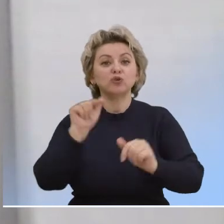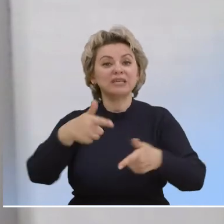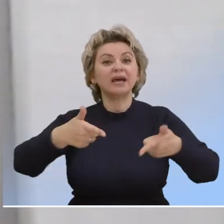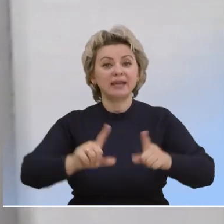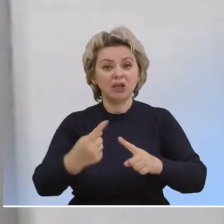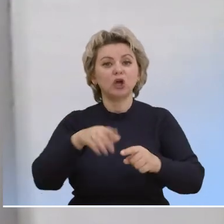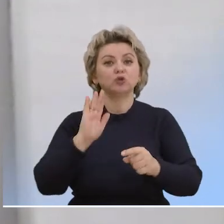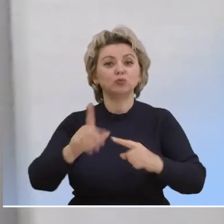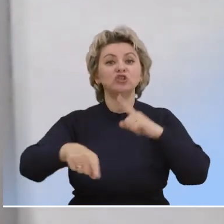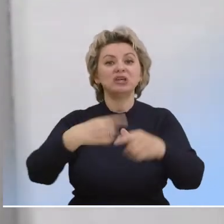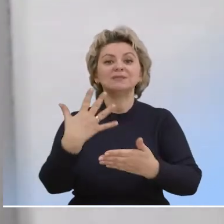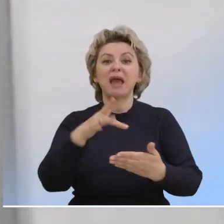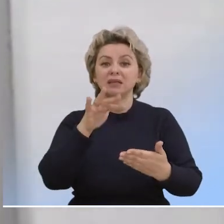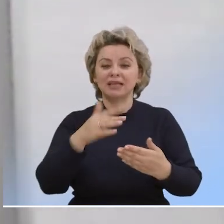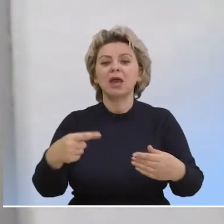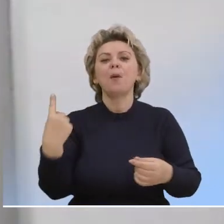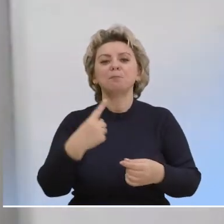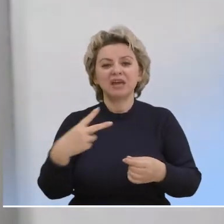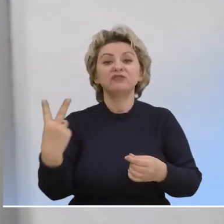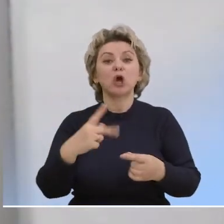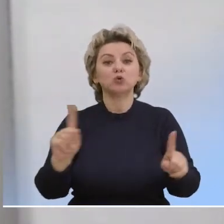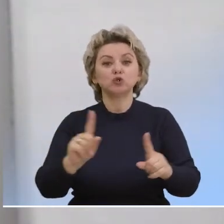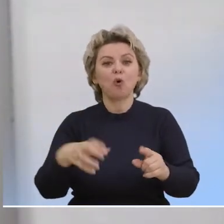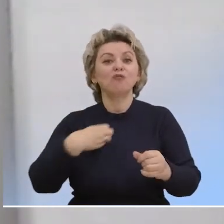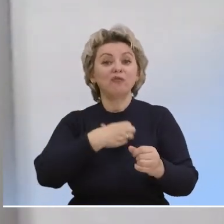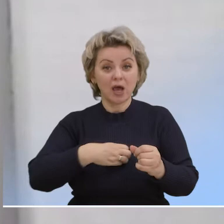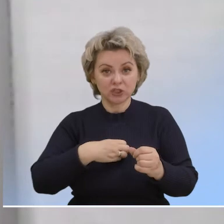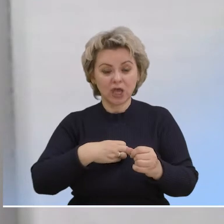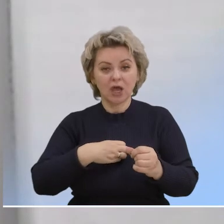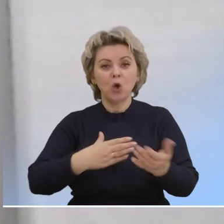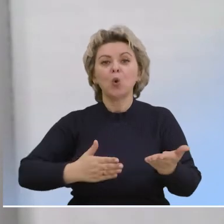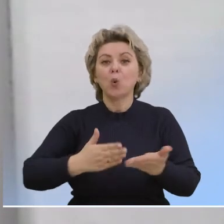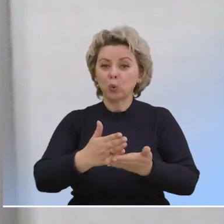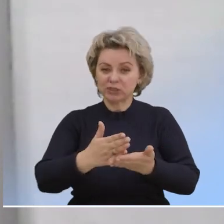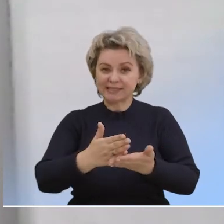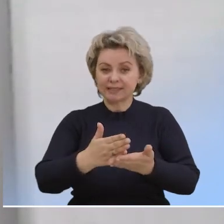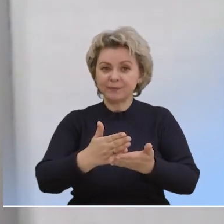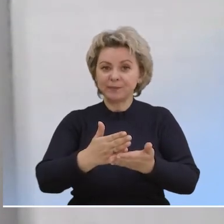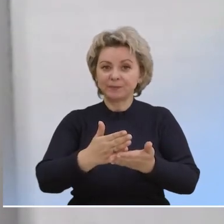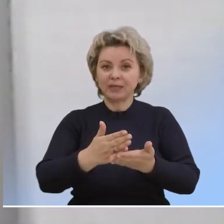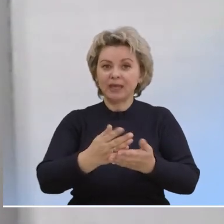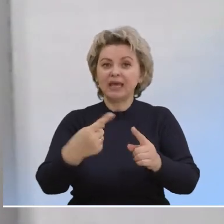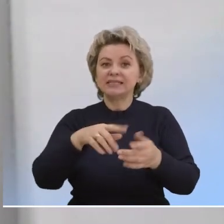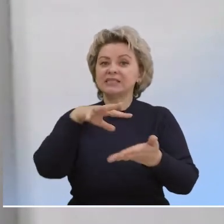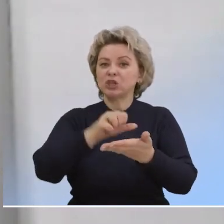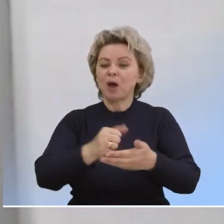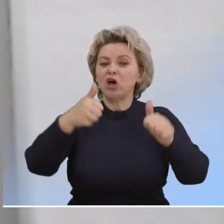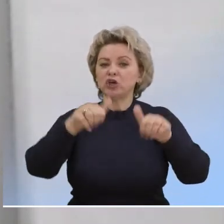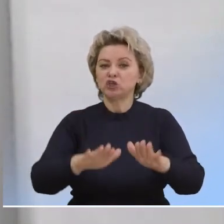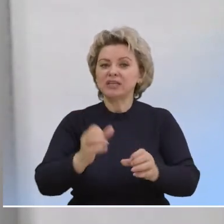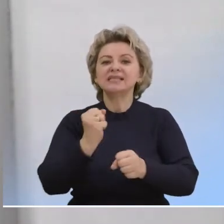тех реалий, которые будут через 5 лет. Это первое. Второе, что немаловажно, вуз занимается